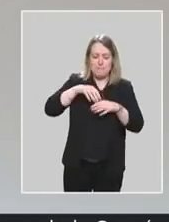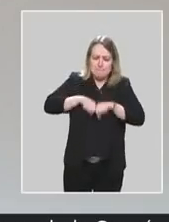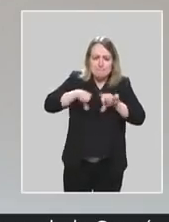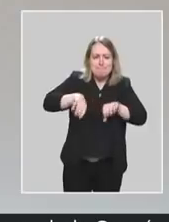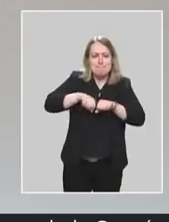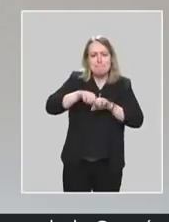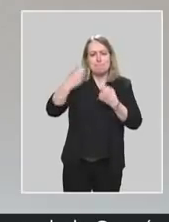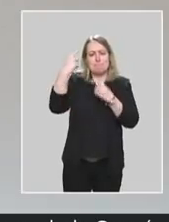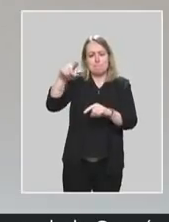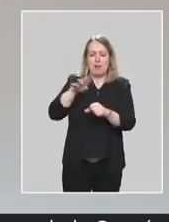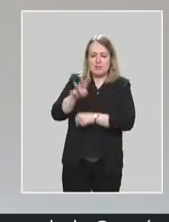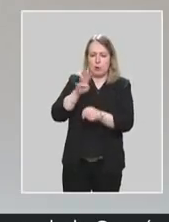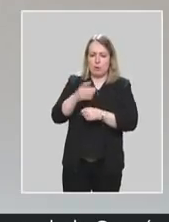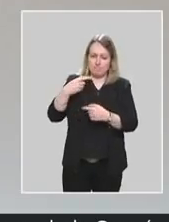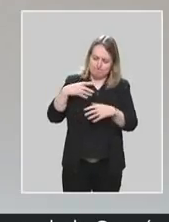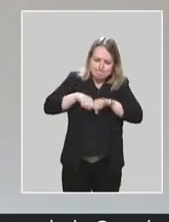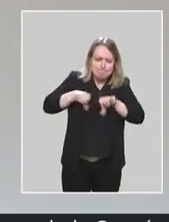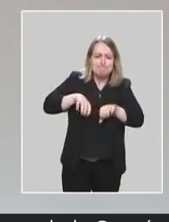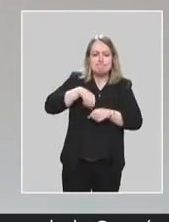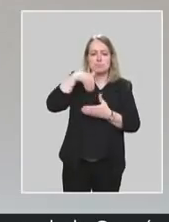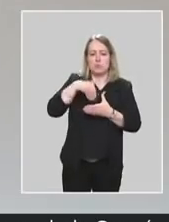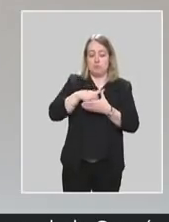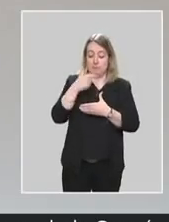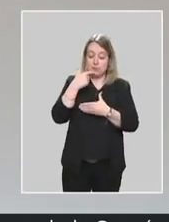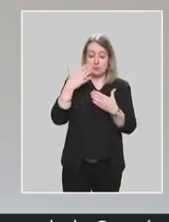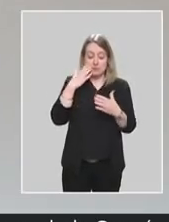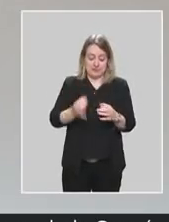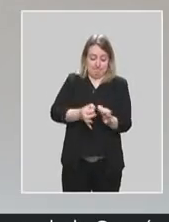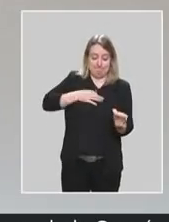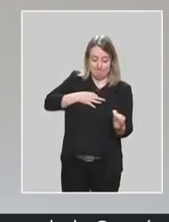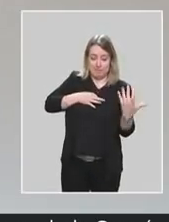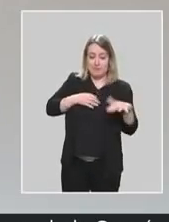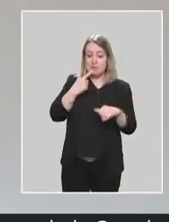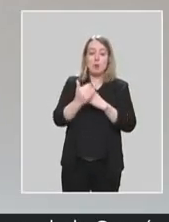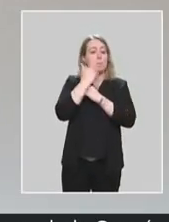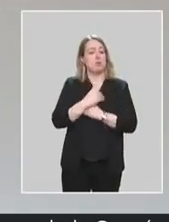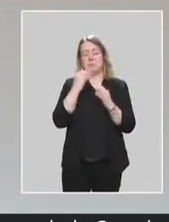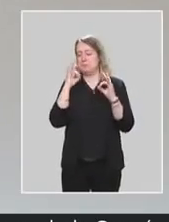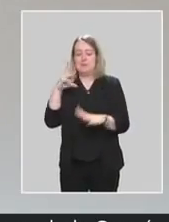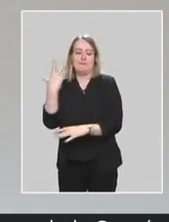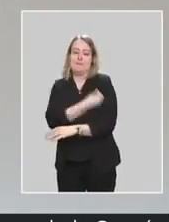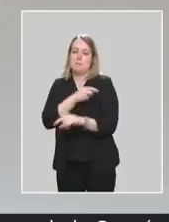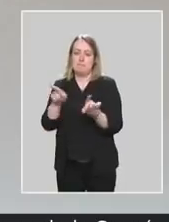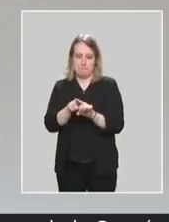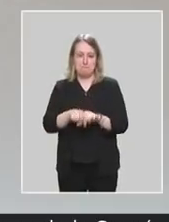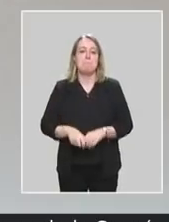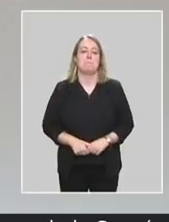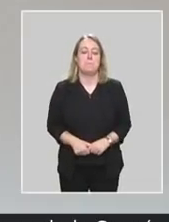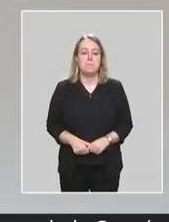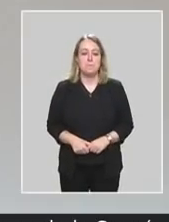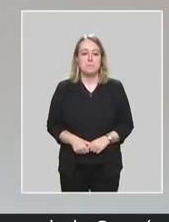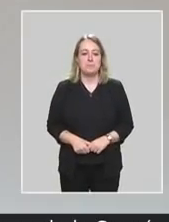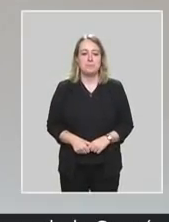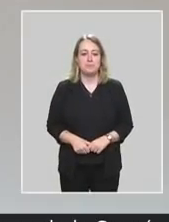des anticorps, des armes contre le virus, et donc une infection peut donner une protection équivalente à celle procurée par le